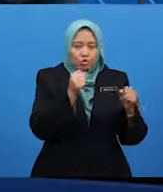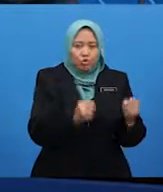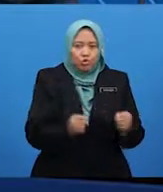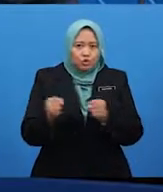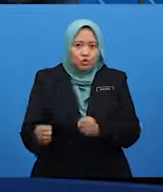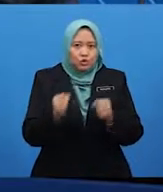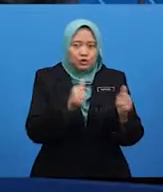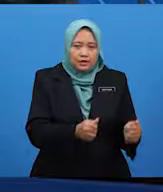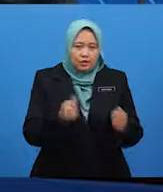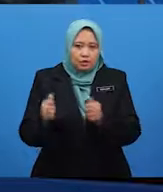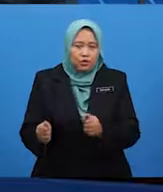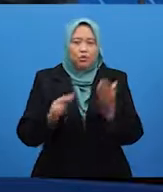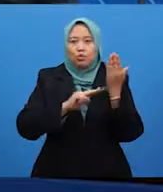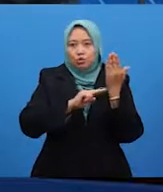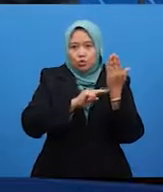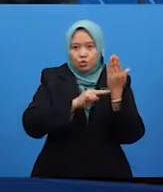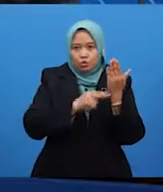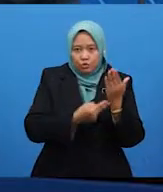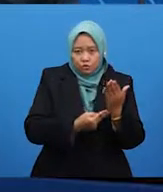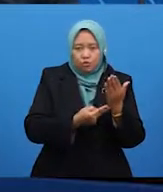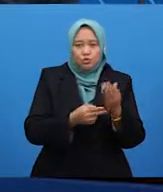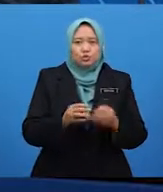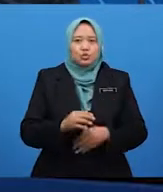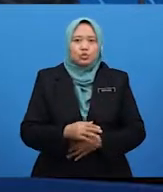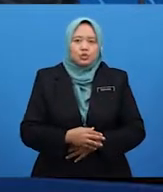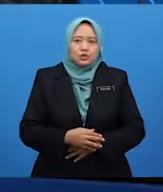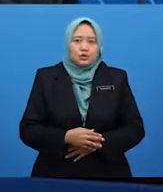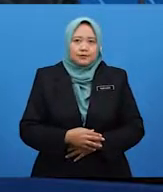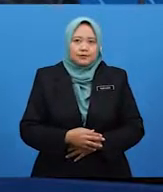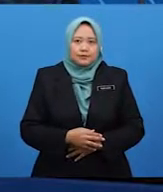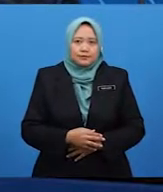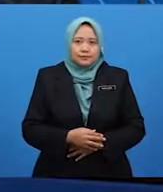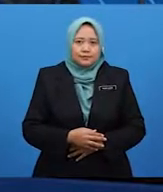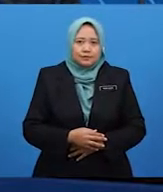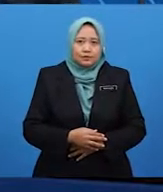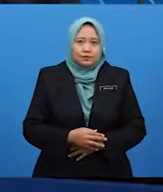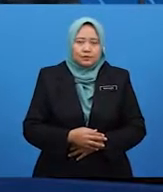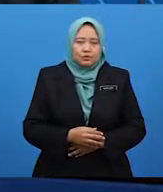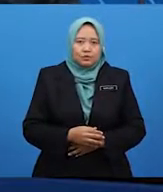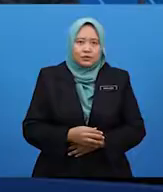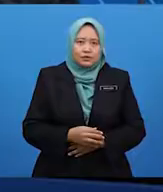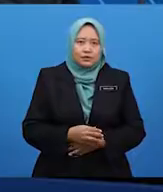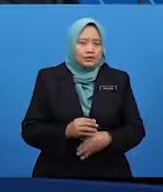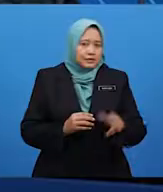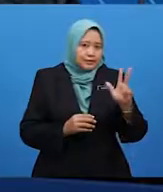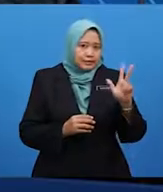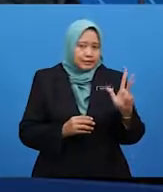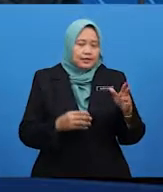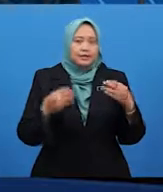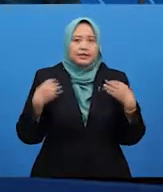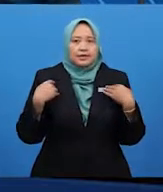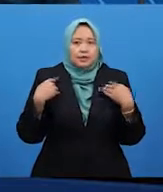seni reka dan prinsip rekaan dan disokong oleh penggunaan media dan teknik. Yang ketiga, kita ada kandungan dan